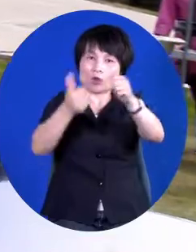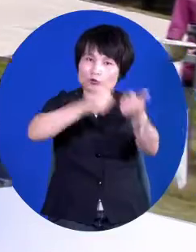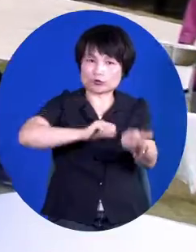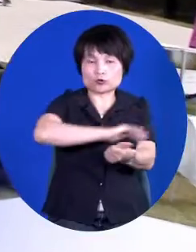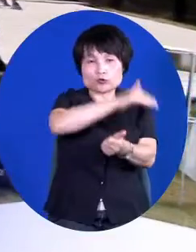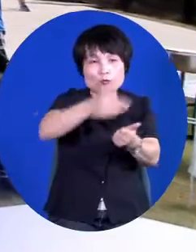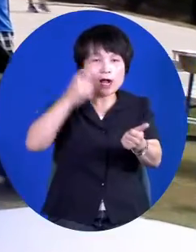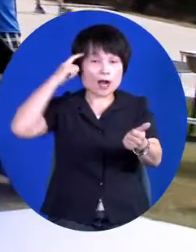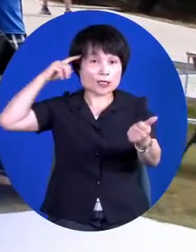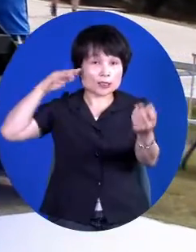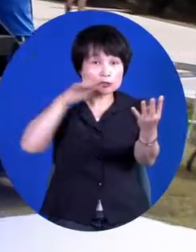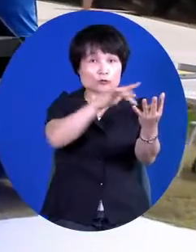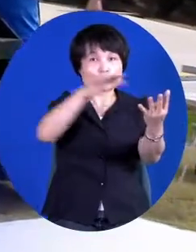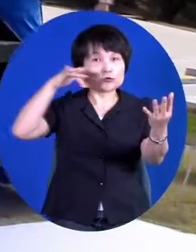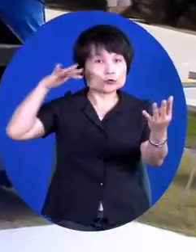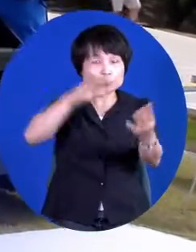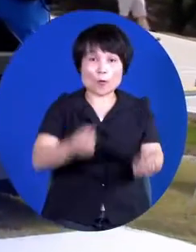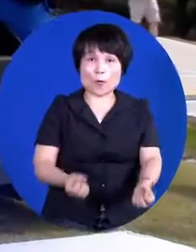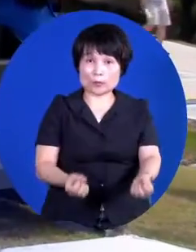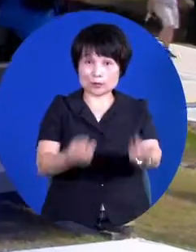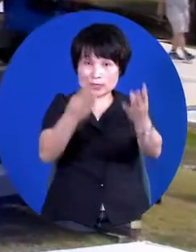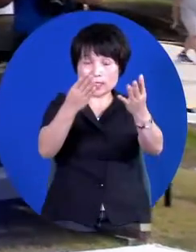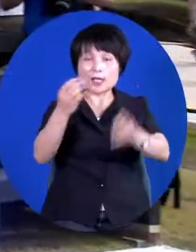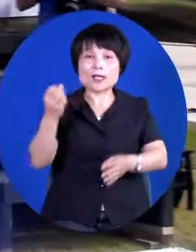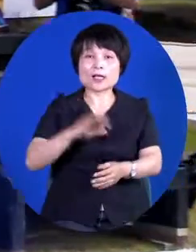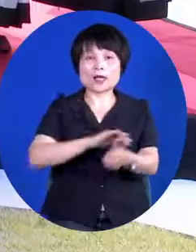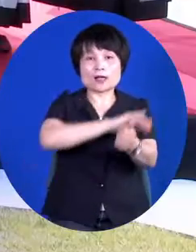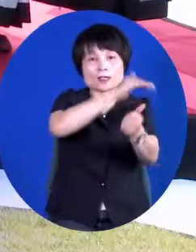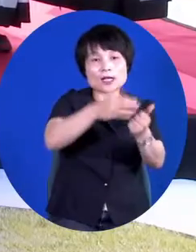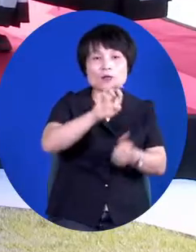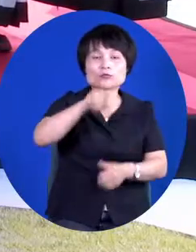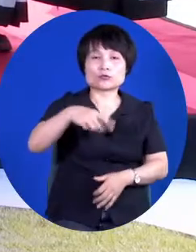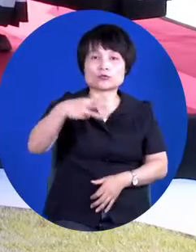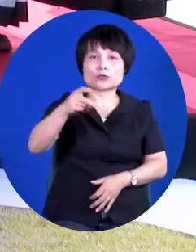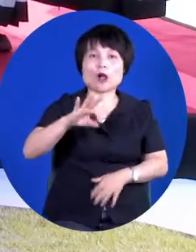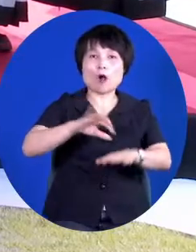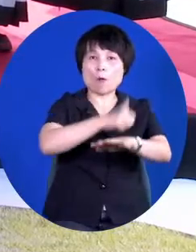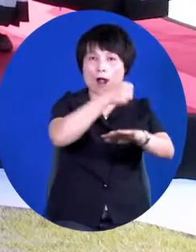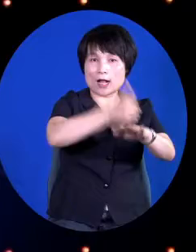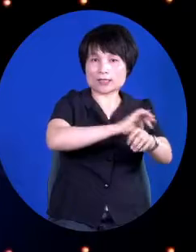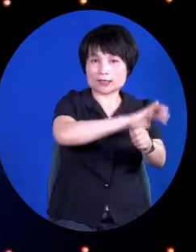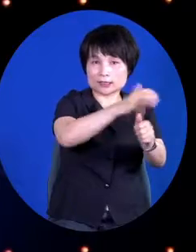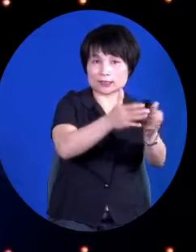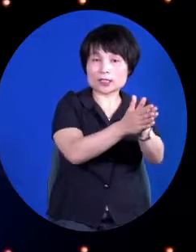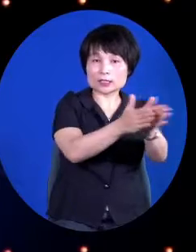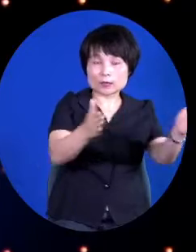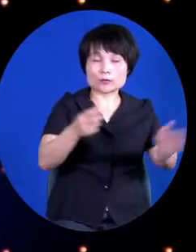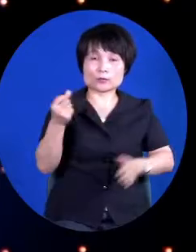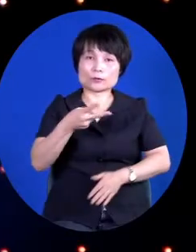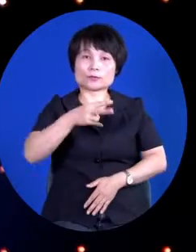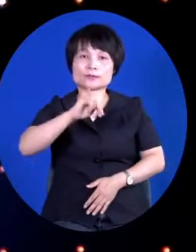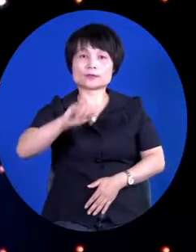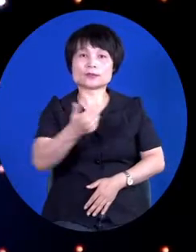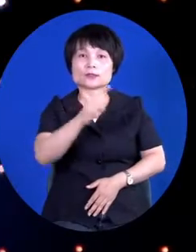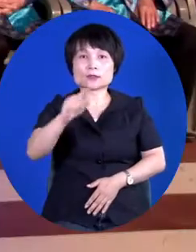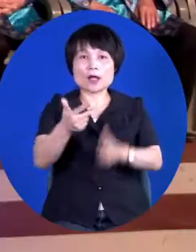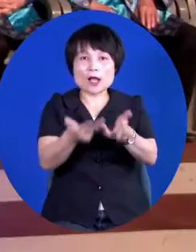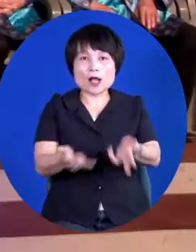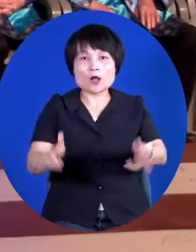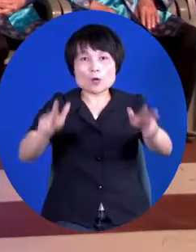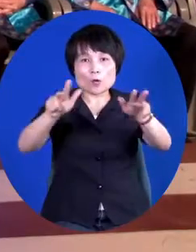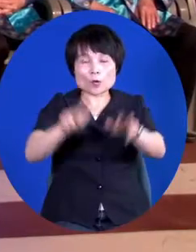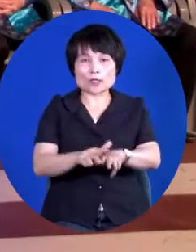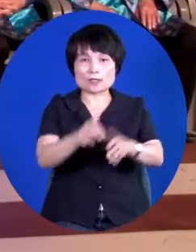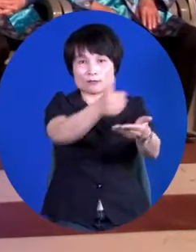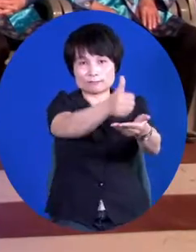동성왕, 무령왕을 추모하는 4대왕 추모제가 무령왕릉에서 진행됐고 공주신강공원 주 무대에서